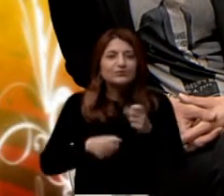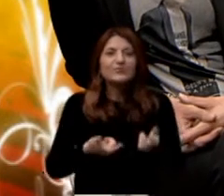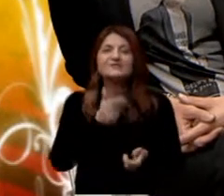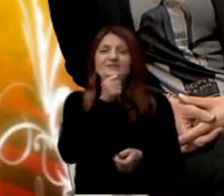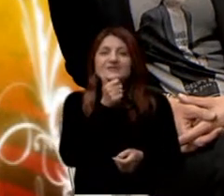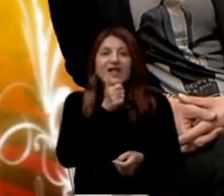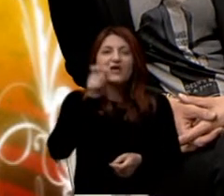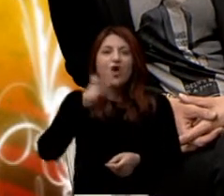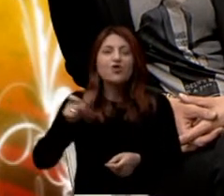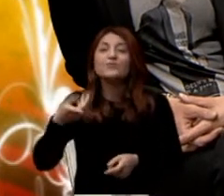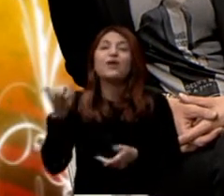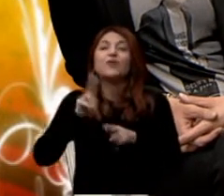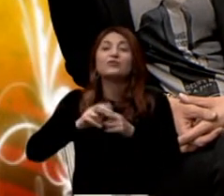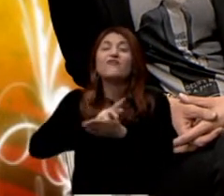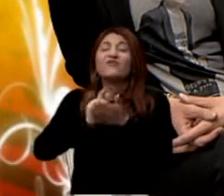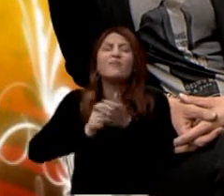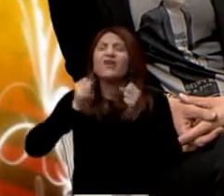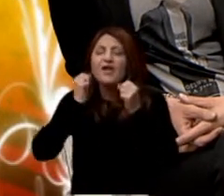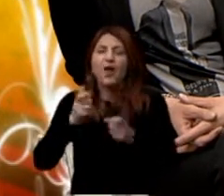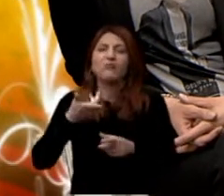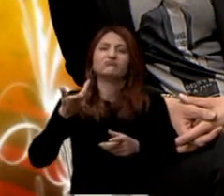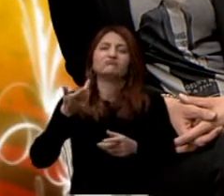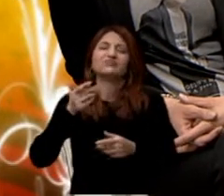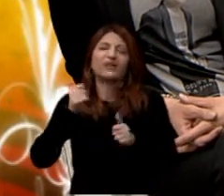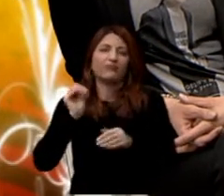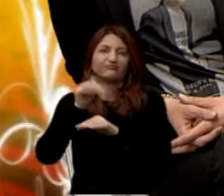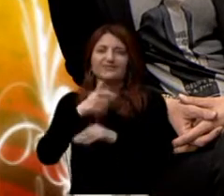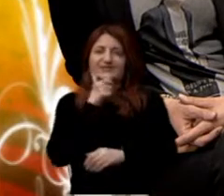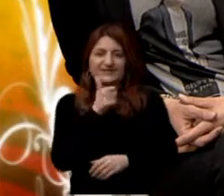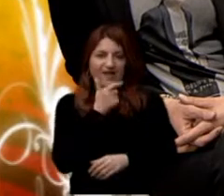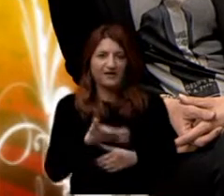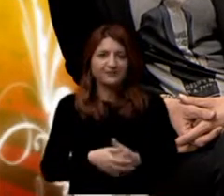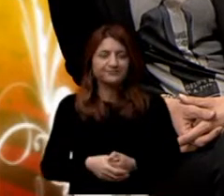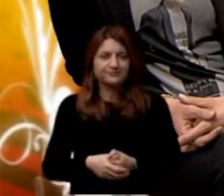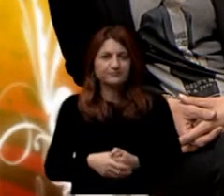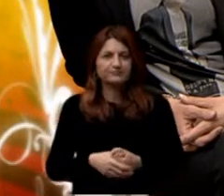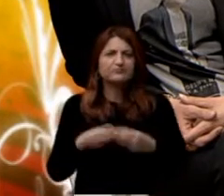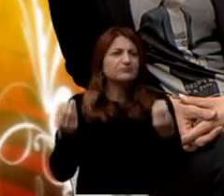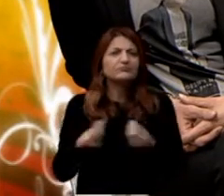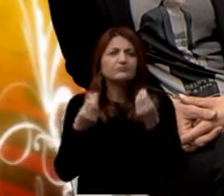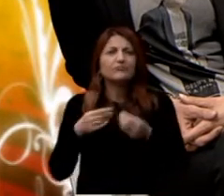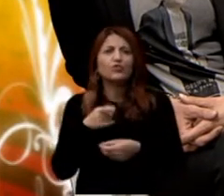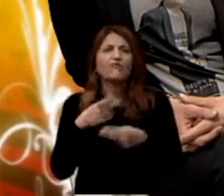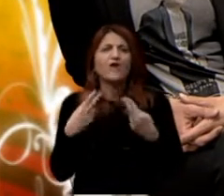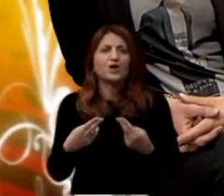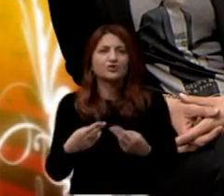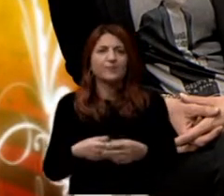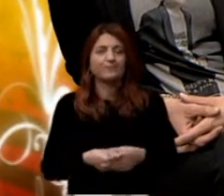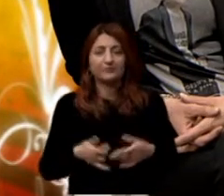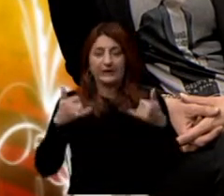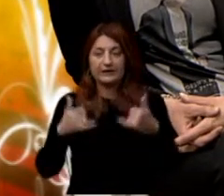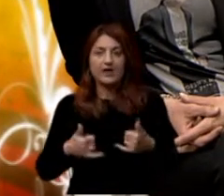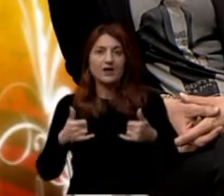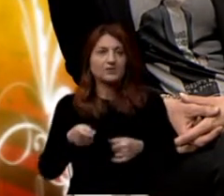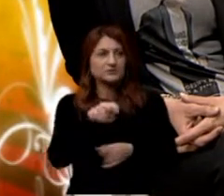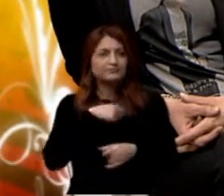starije osobe i u dubokoj starosti. Zašto je to bitno? Zato što praktički mi danas